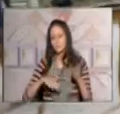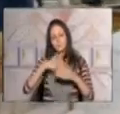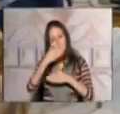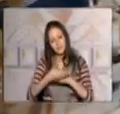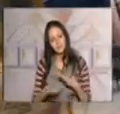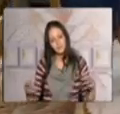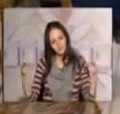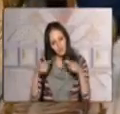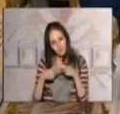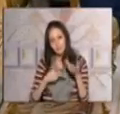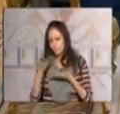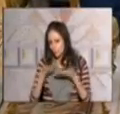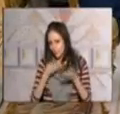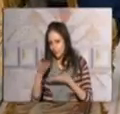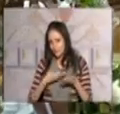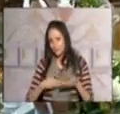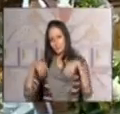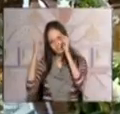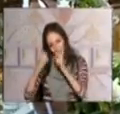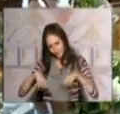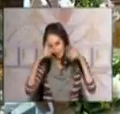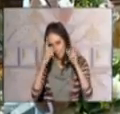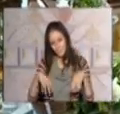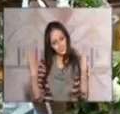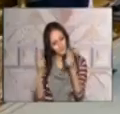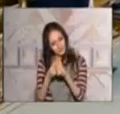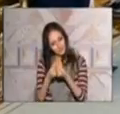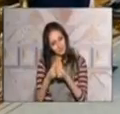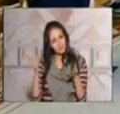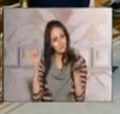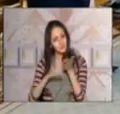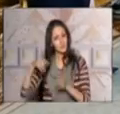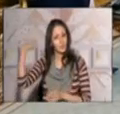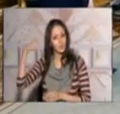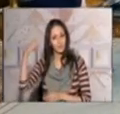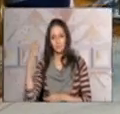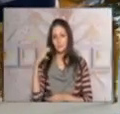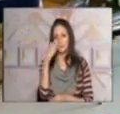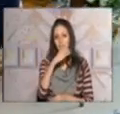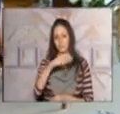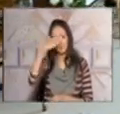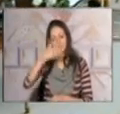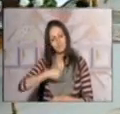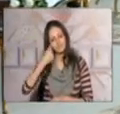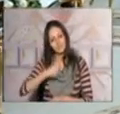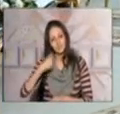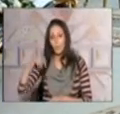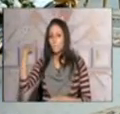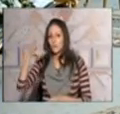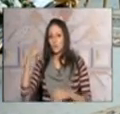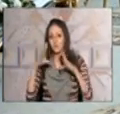موسعة ضمت وفدي البلدين، حيث رحب السيد الرئيس بالرئيس الروماني ضيفاً كريماً على